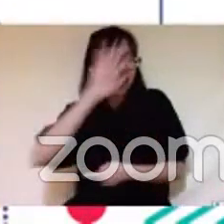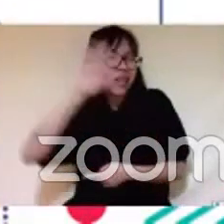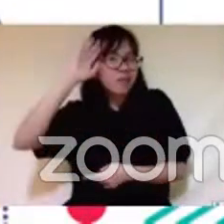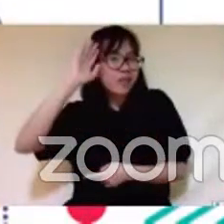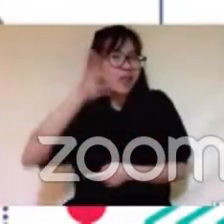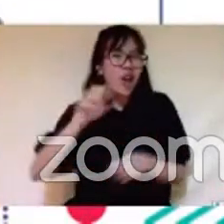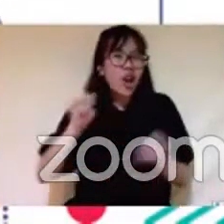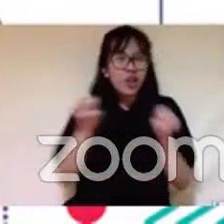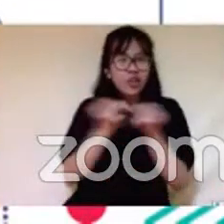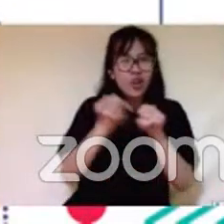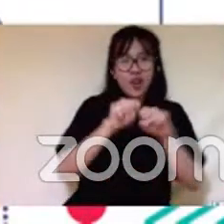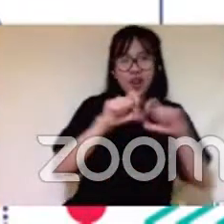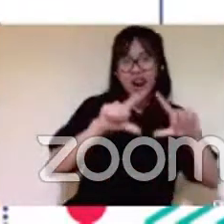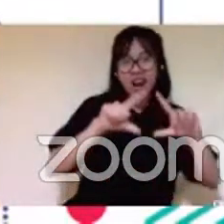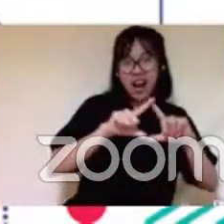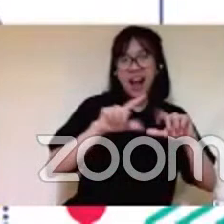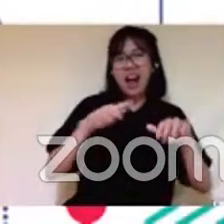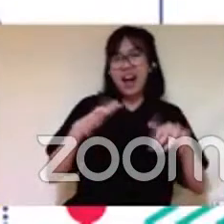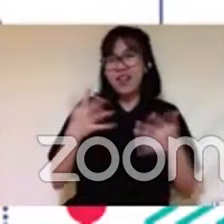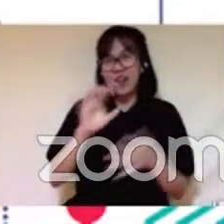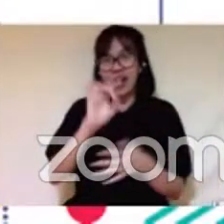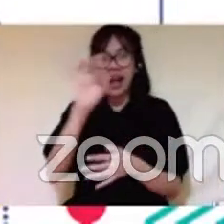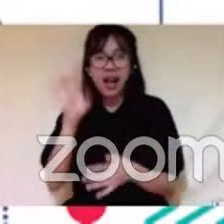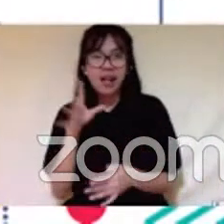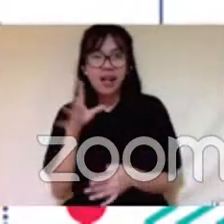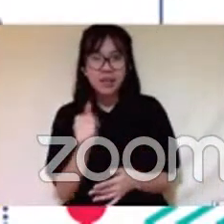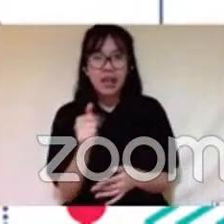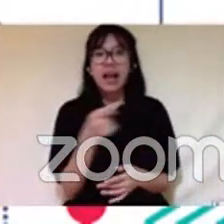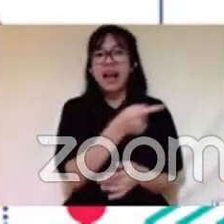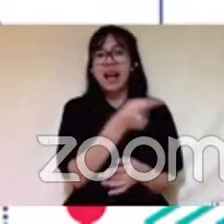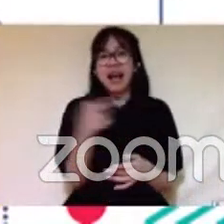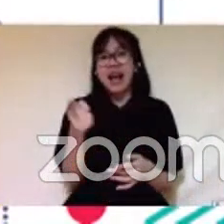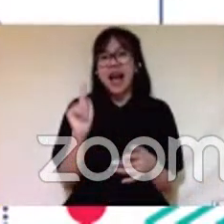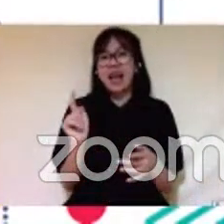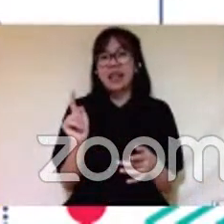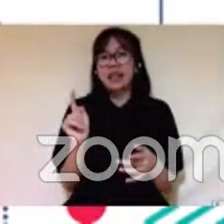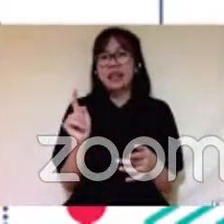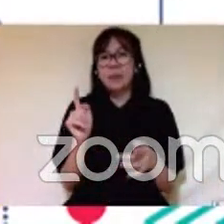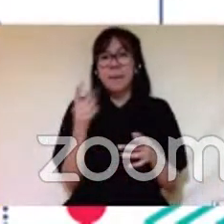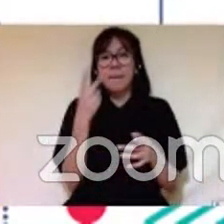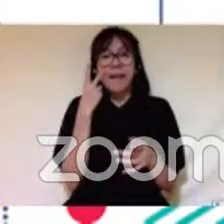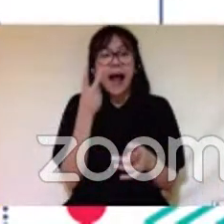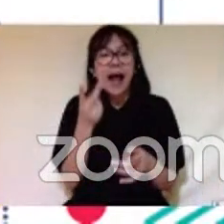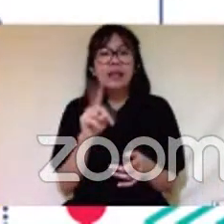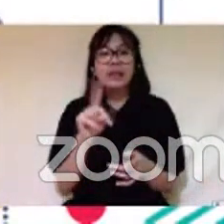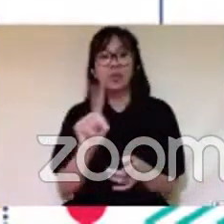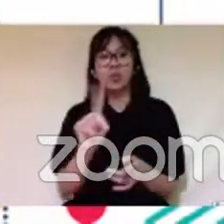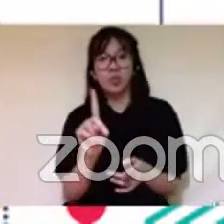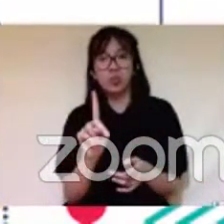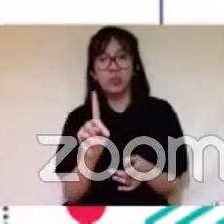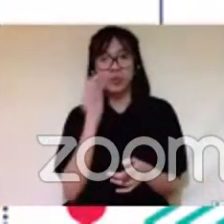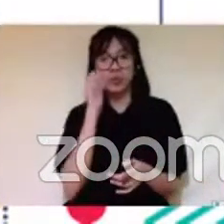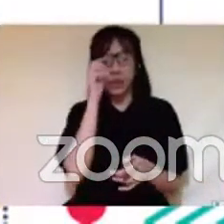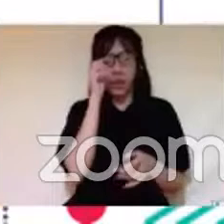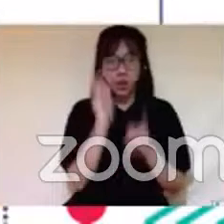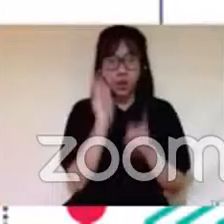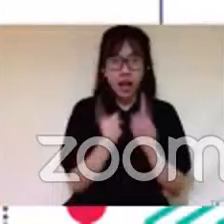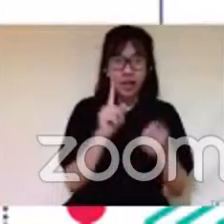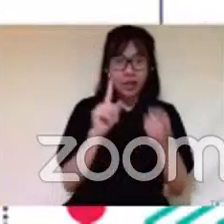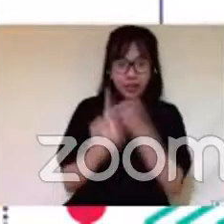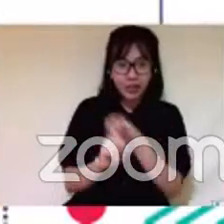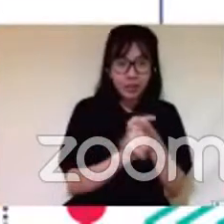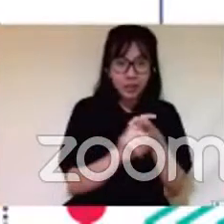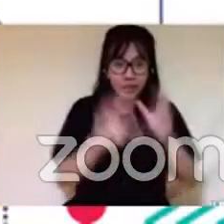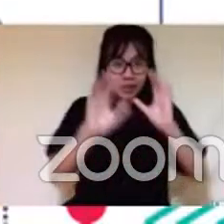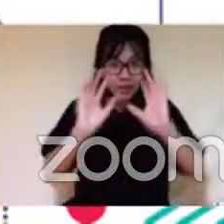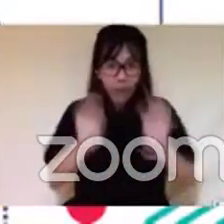Nah, itu memang luar biasa dan perlu diperhatikan ketika teman-teman bersiap masuk atau menggunakan aplikasi